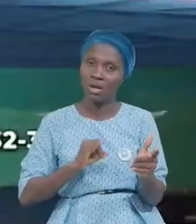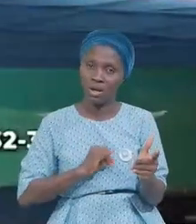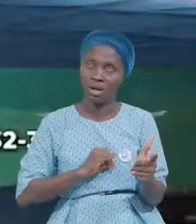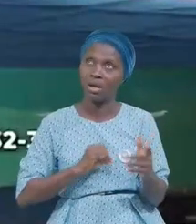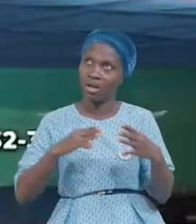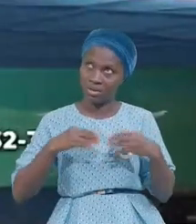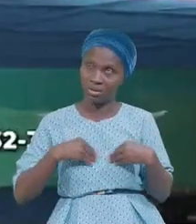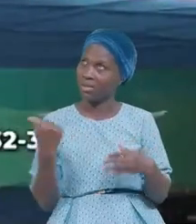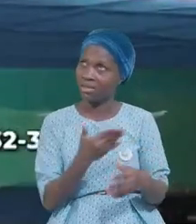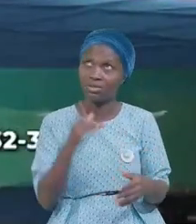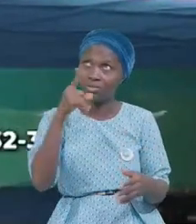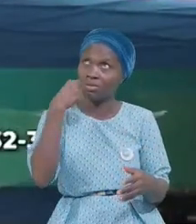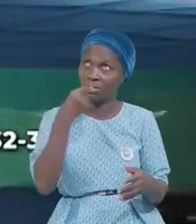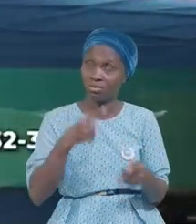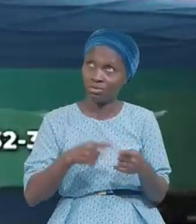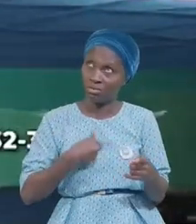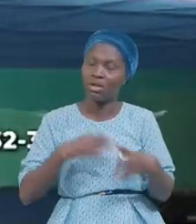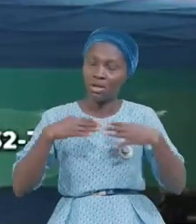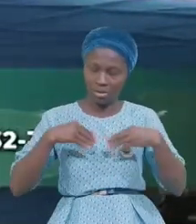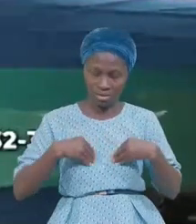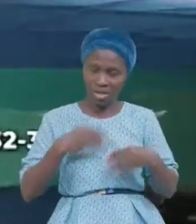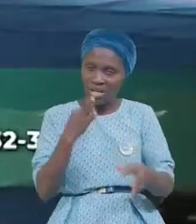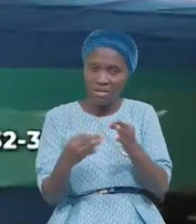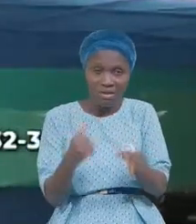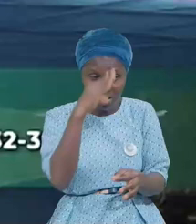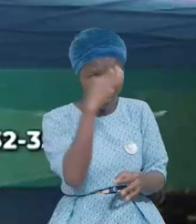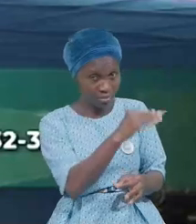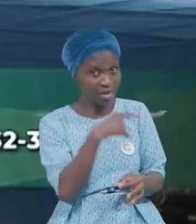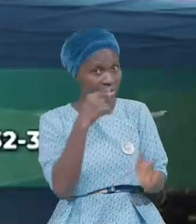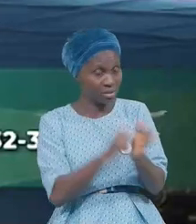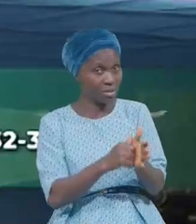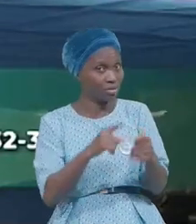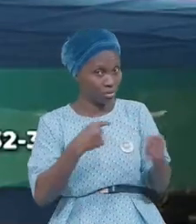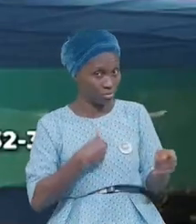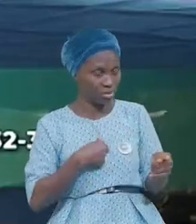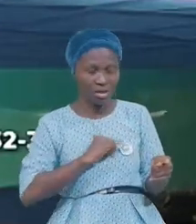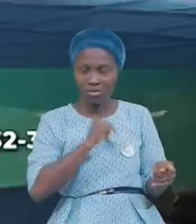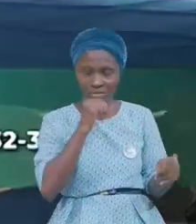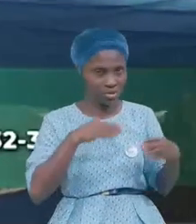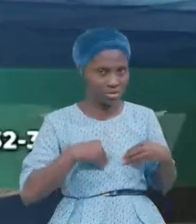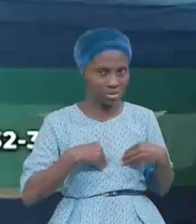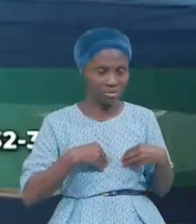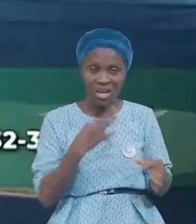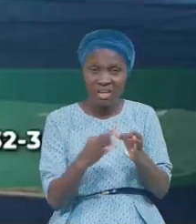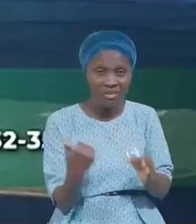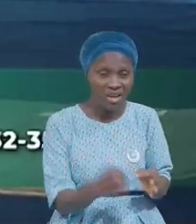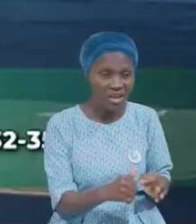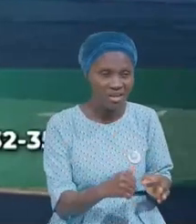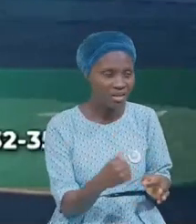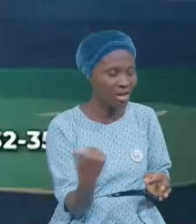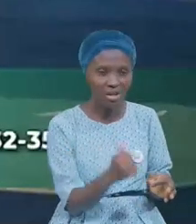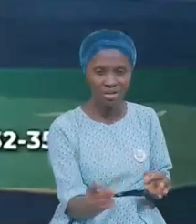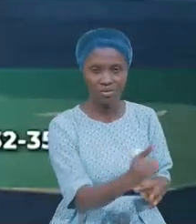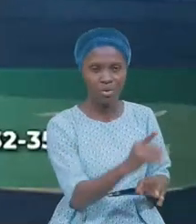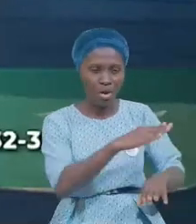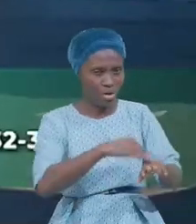tout ce que tu dis. Si un homme me le dit, je ne vais pas accepter. Si quelqu'un m'appelle